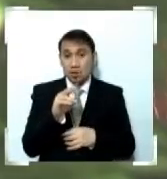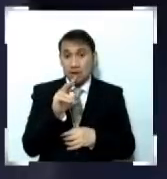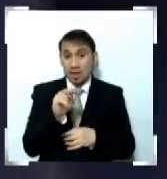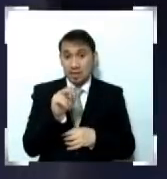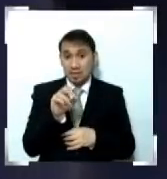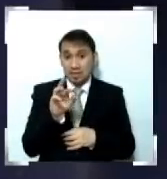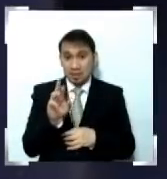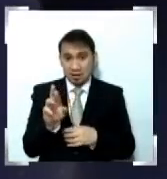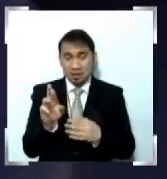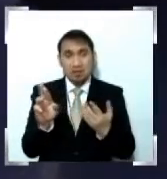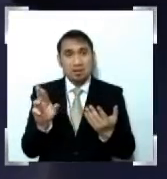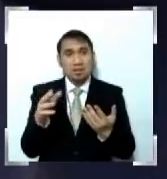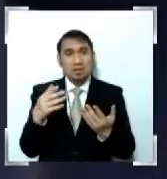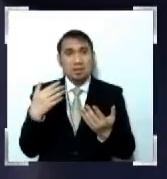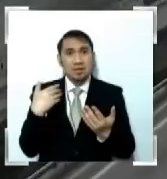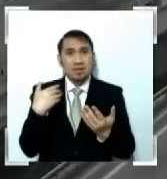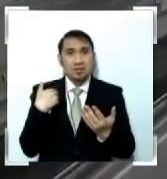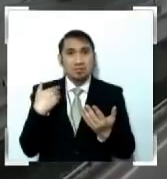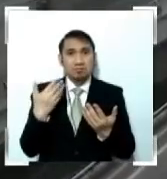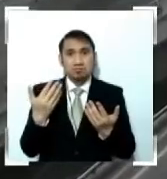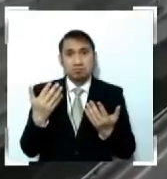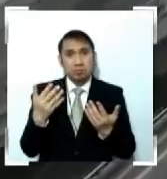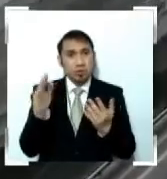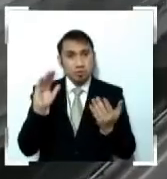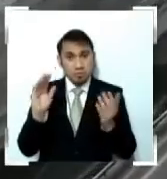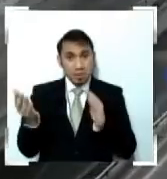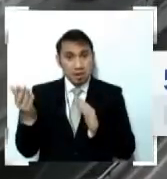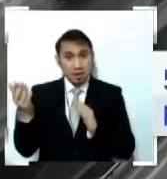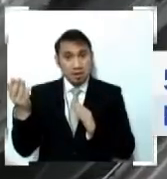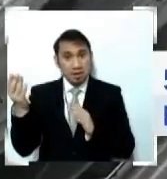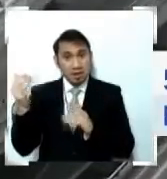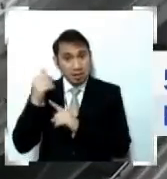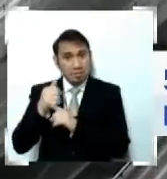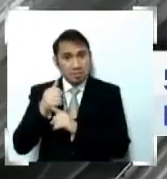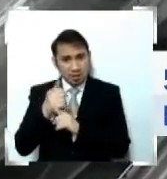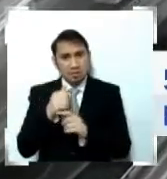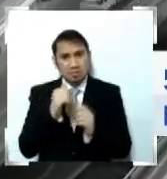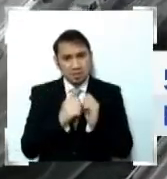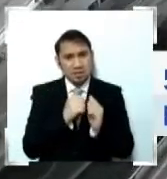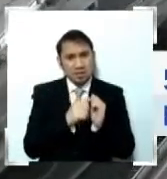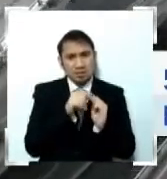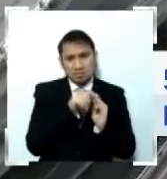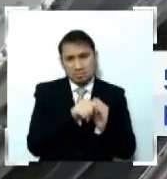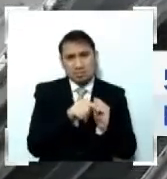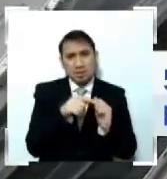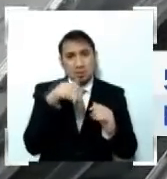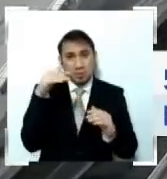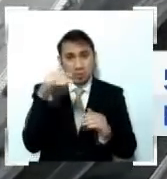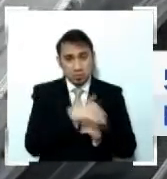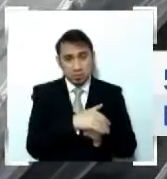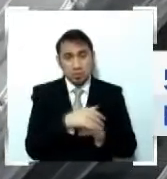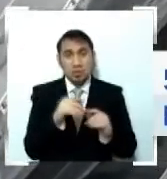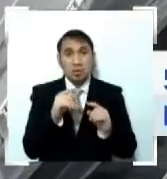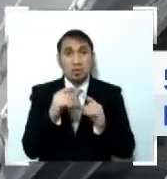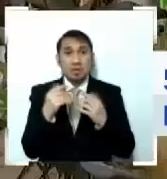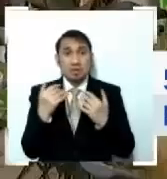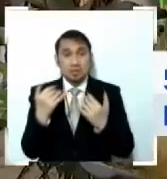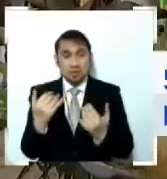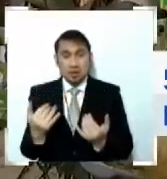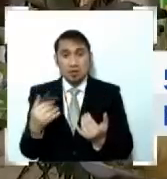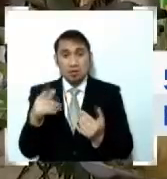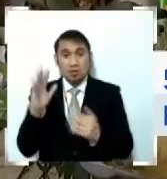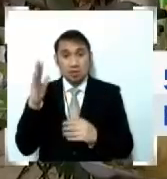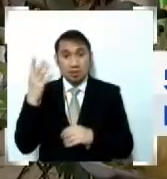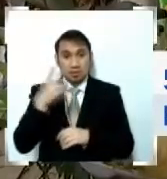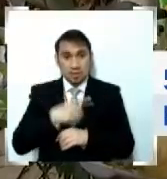kumpara sa daily average noong Abril. 5 araw na lang, mapapaso na ang GCQ status ng NCR Plus.